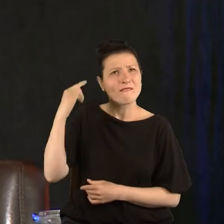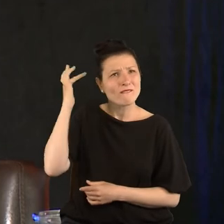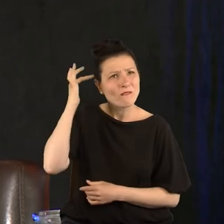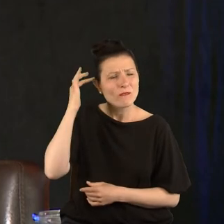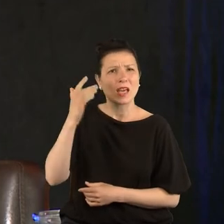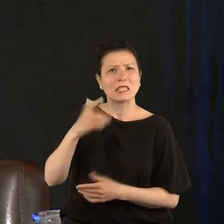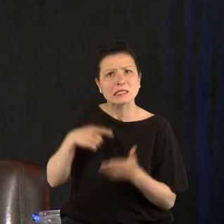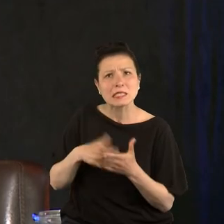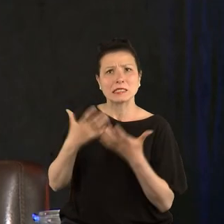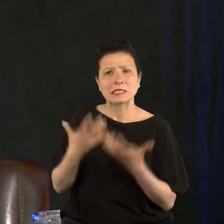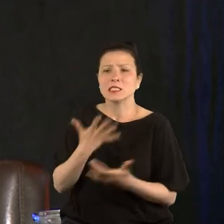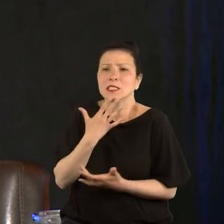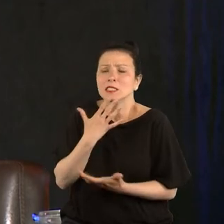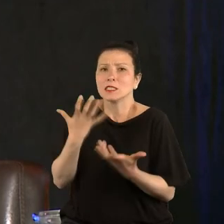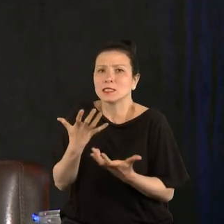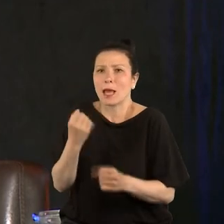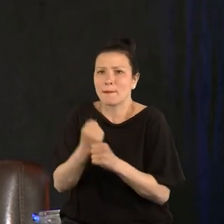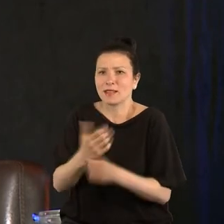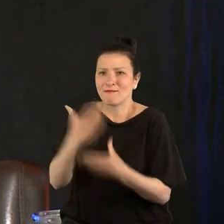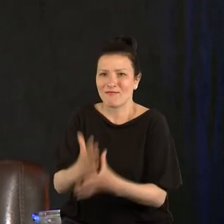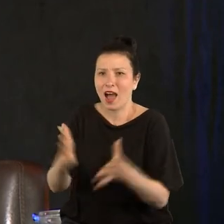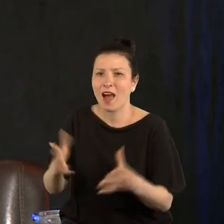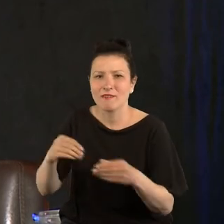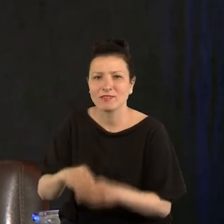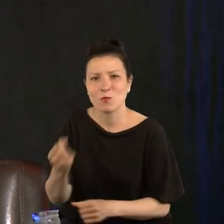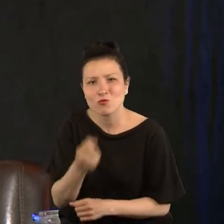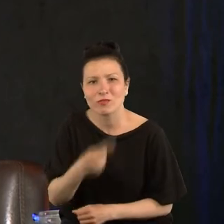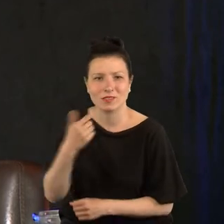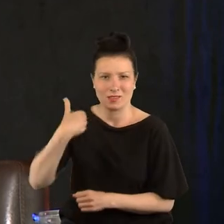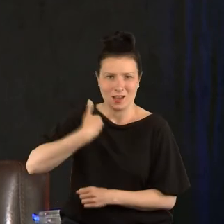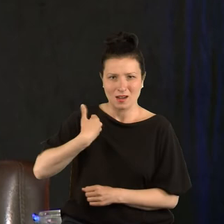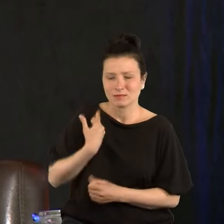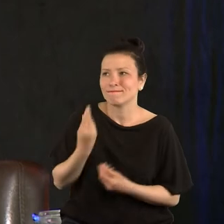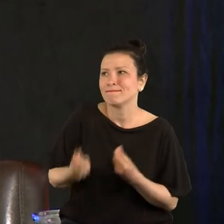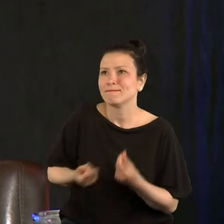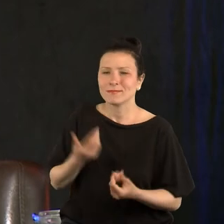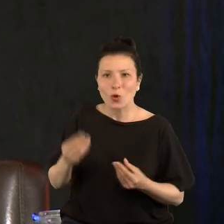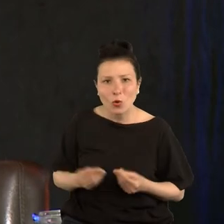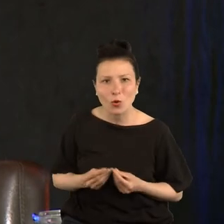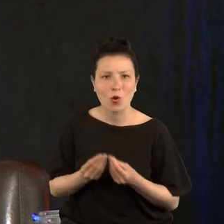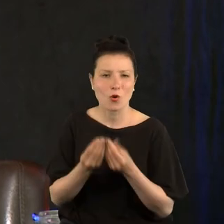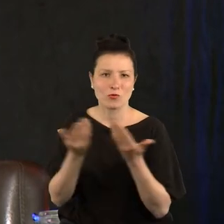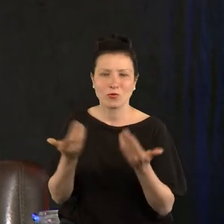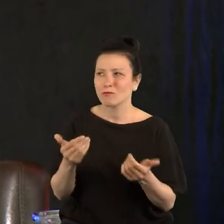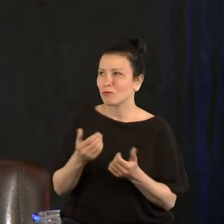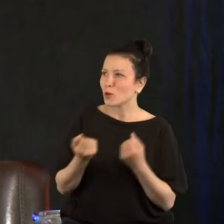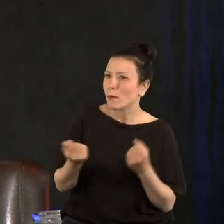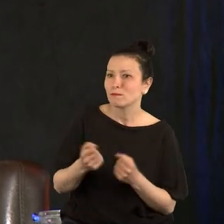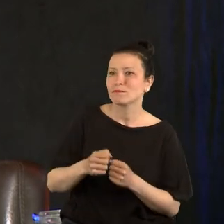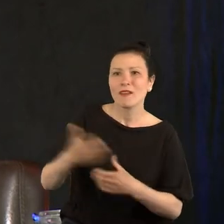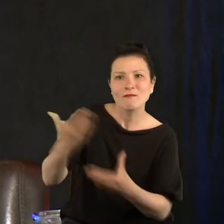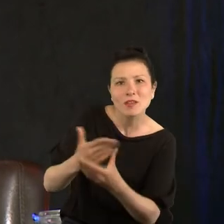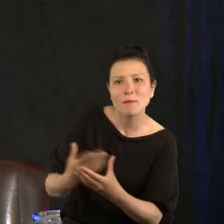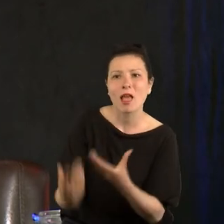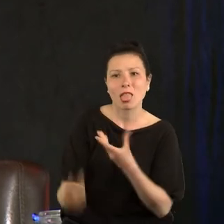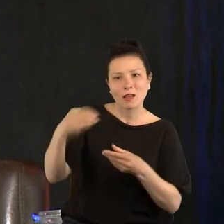taką potrzebę, że tak bym chciała pracować w języku angielskim, tak się jakoś bardziej rozwinąć, właśnie może bardziej pracodawca zainwestuje